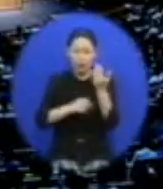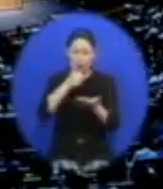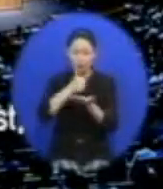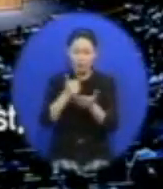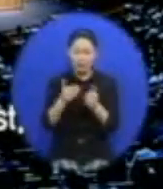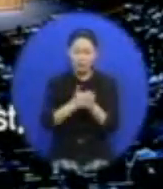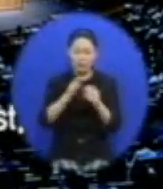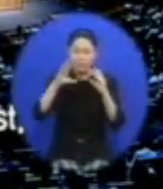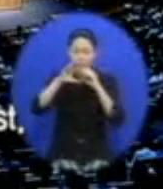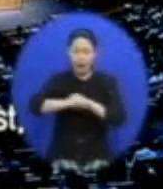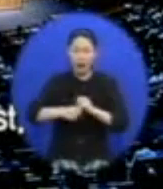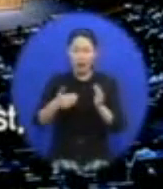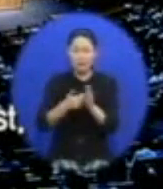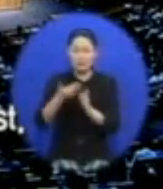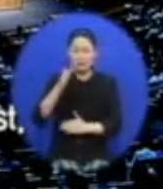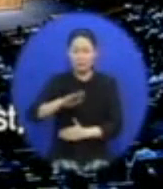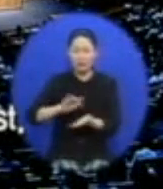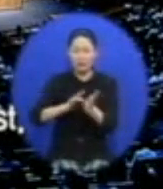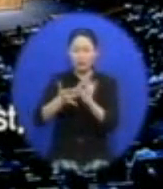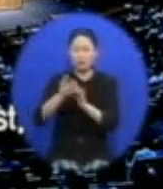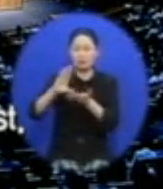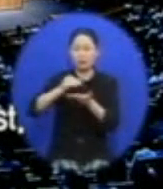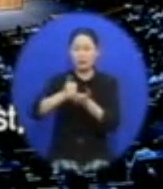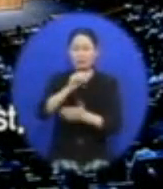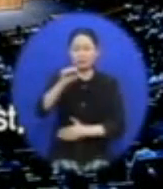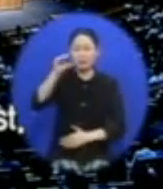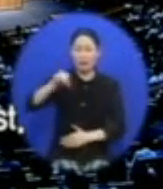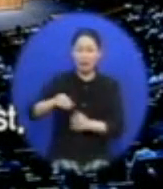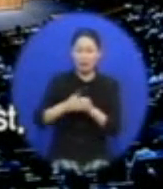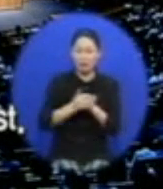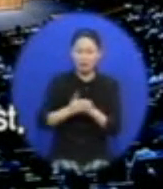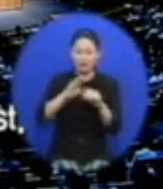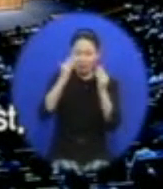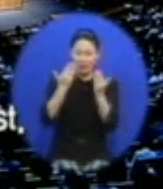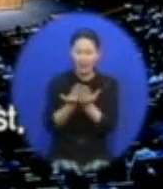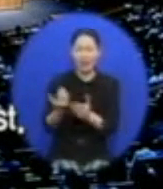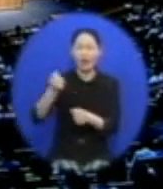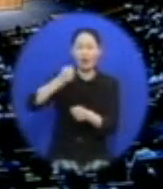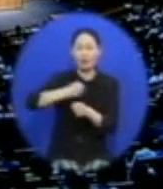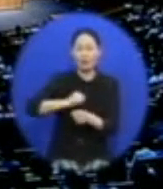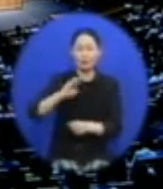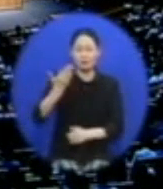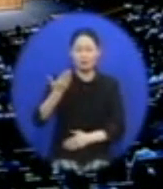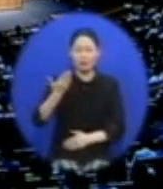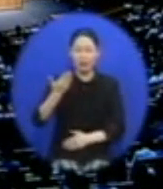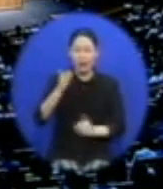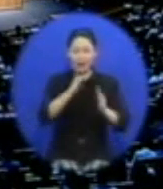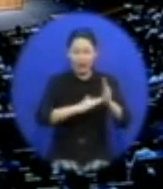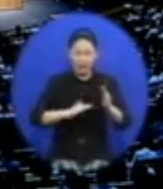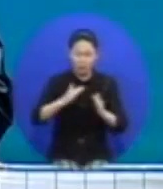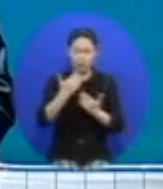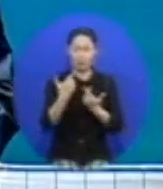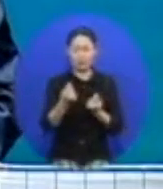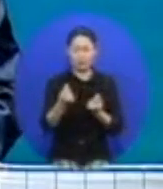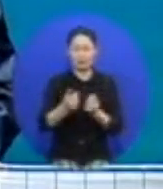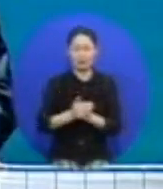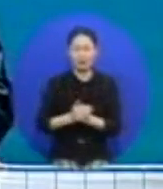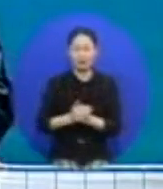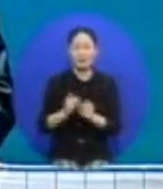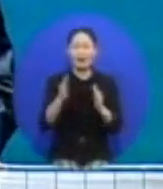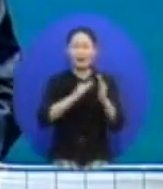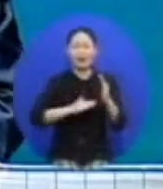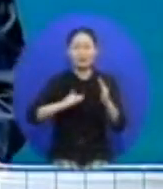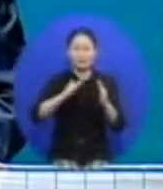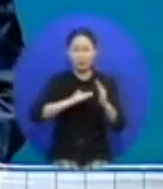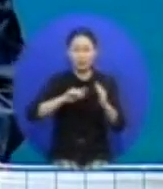가졌지만 예수 그리스도의 십자가로 인해서 다 회복이 됩니다 가정도 마찬가지에요 가정도